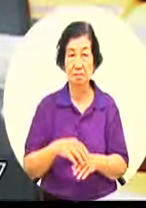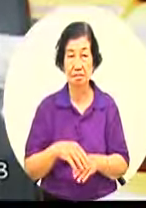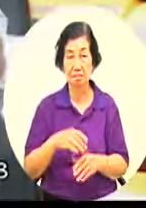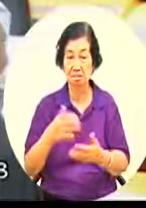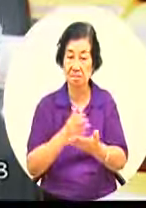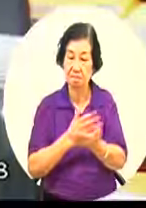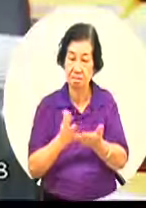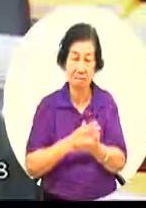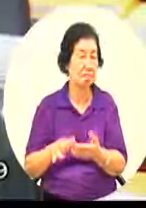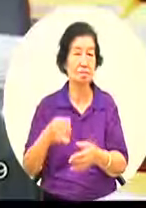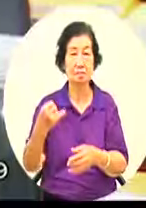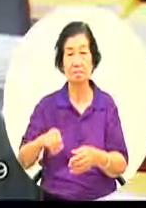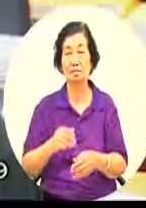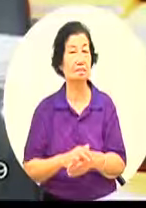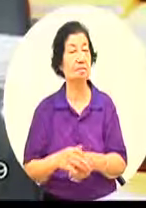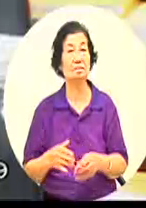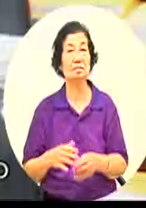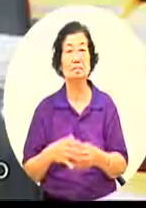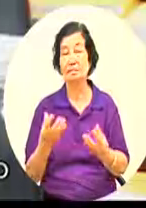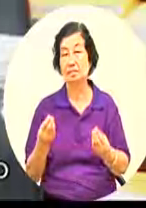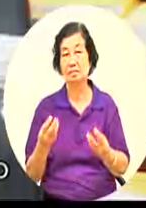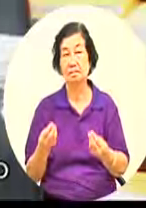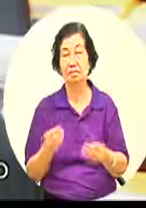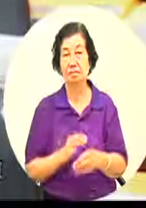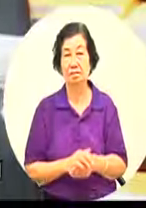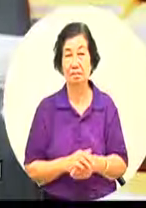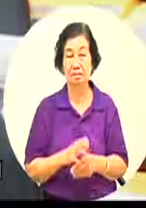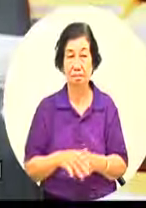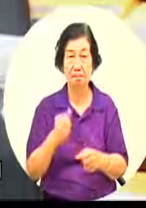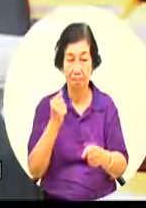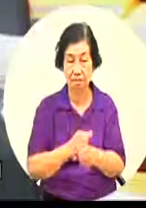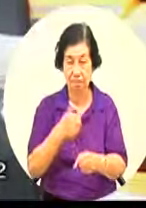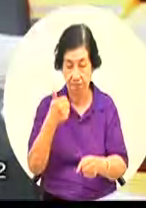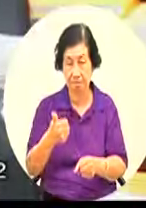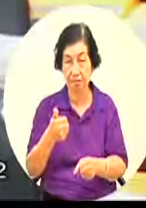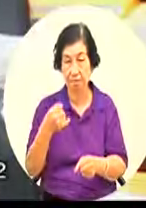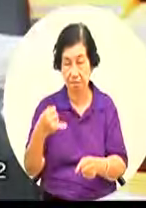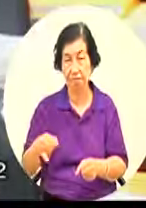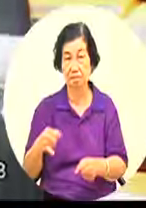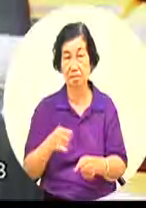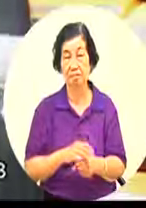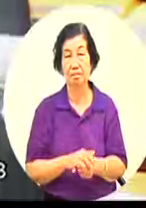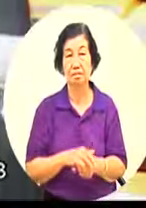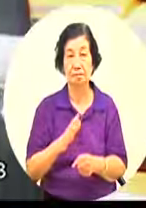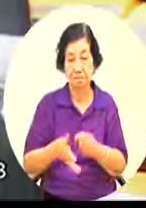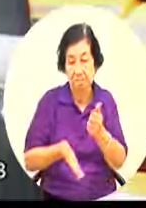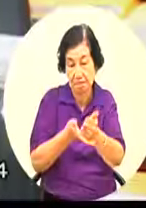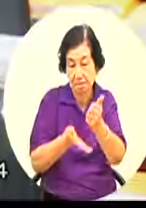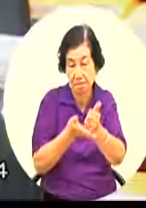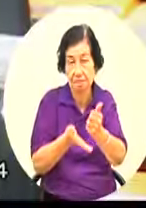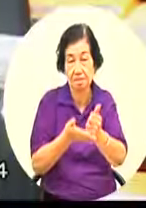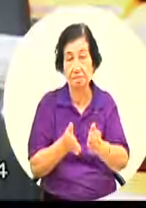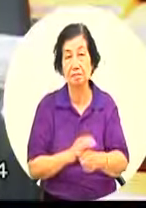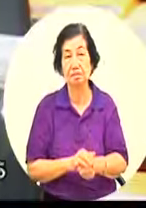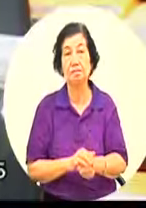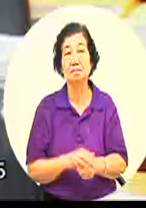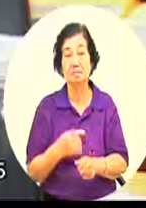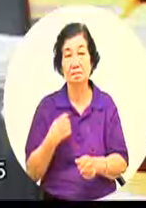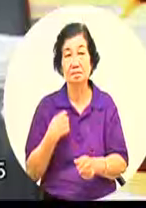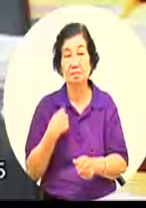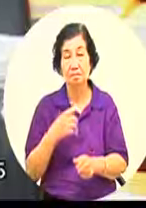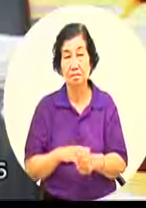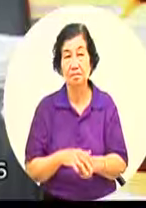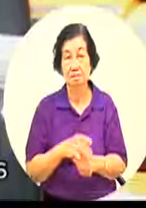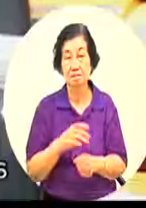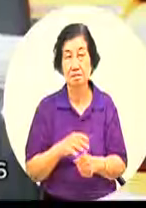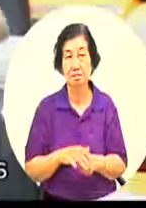区营造就是参与，我们不管他做的好坏好坏，但是我觉得那个都是鼓励，哦，对我们来讲，但是不